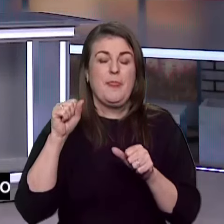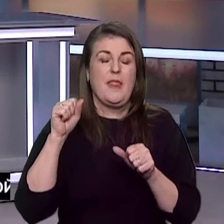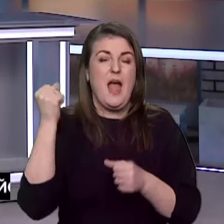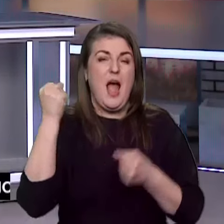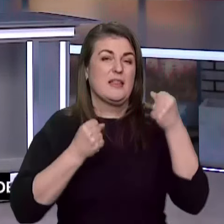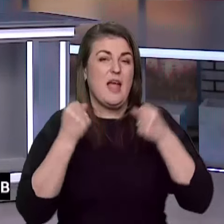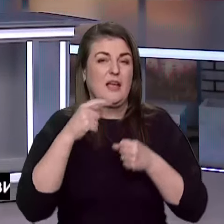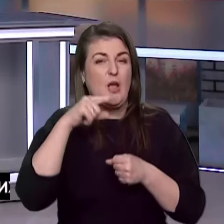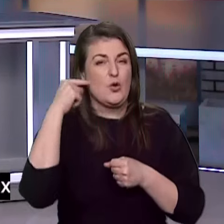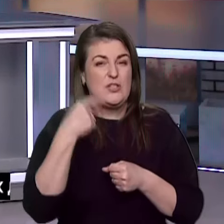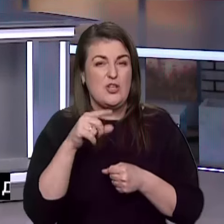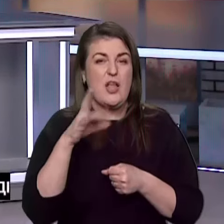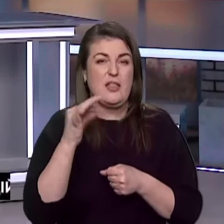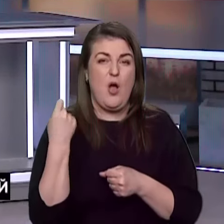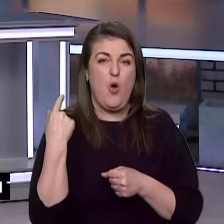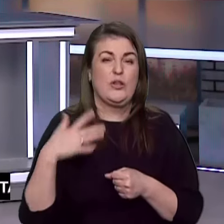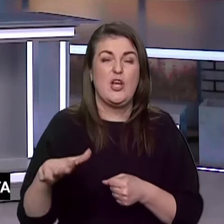Одещину.